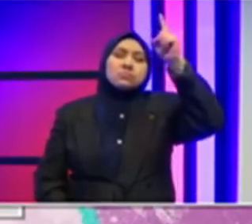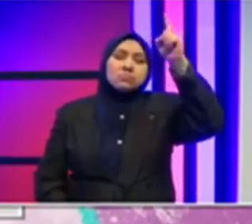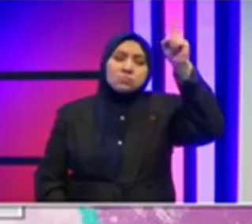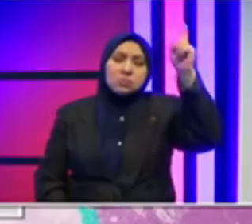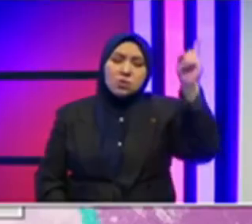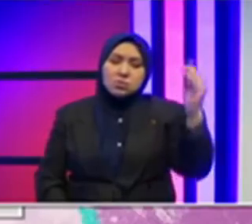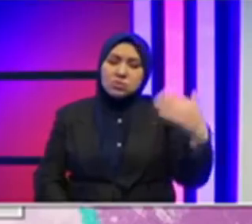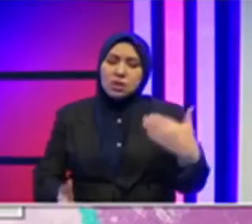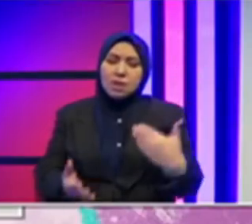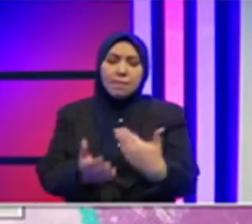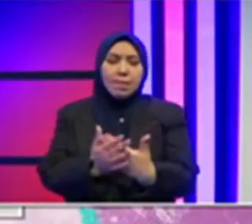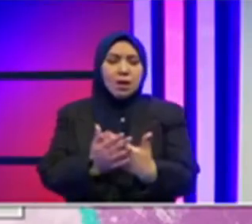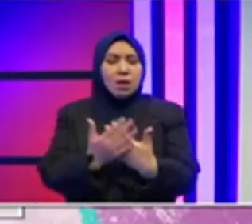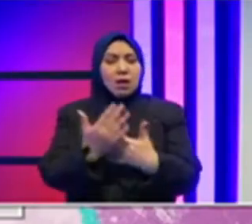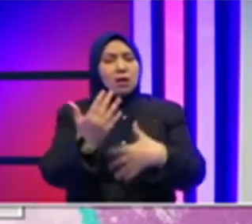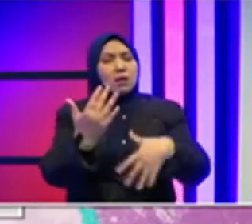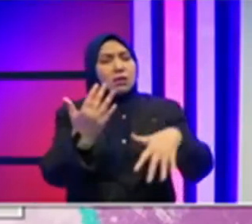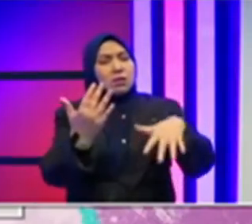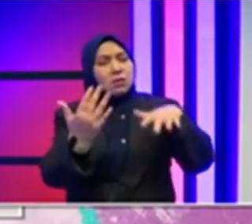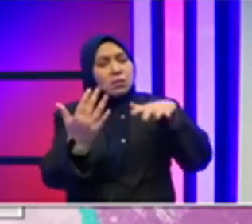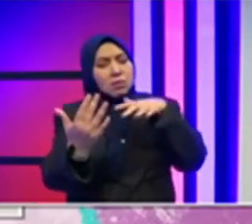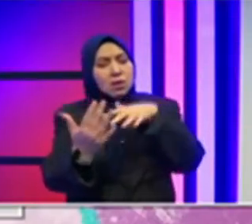سبيل الله